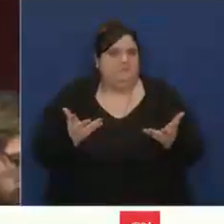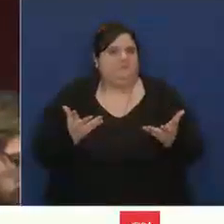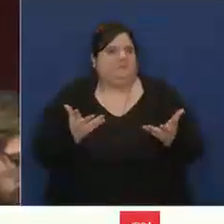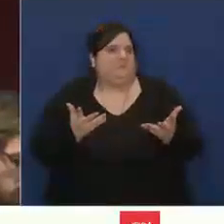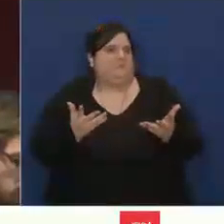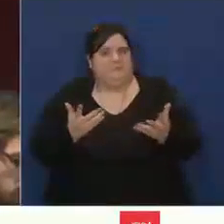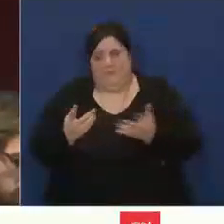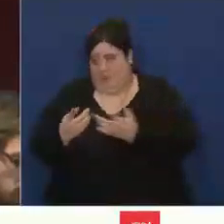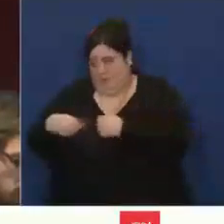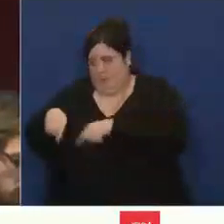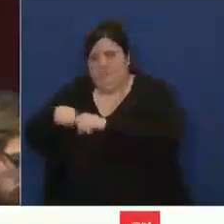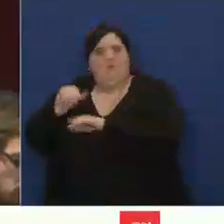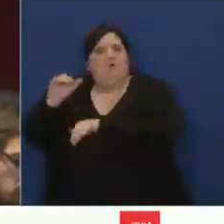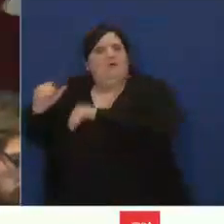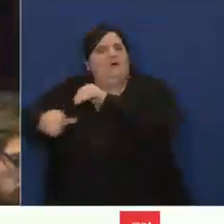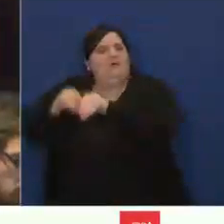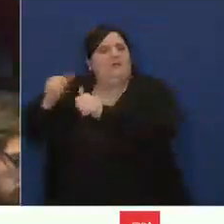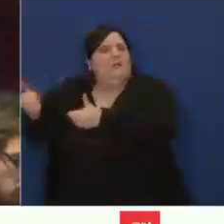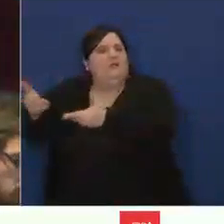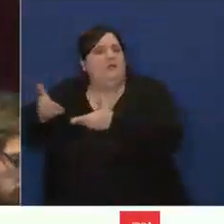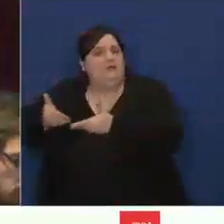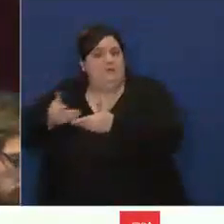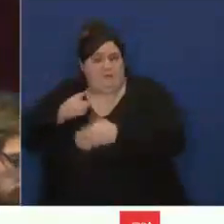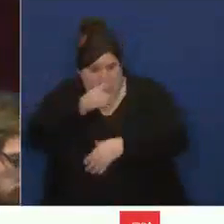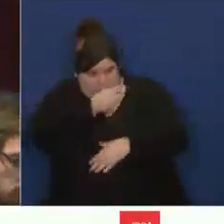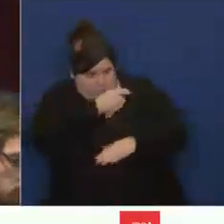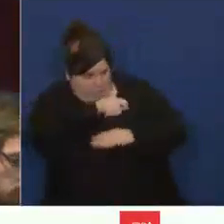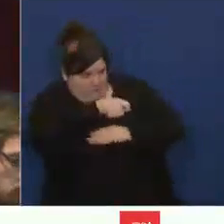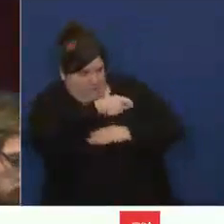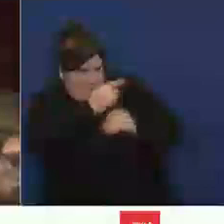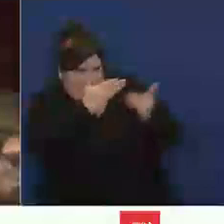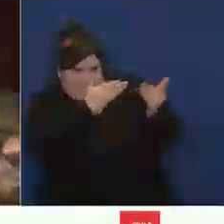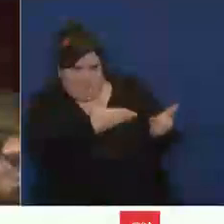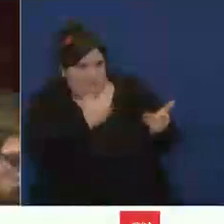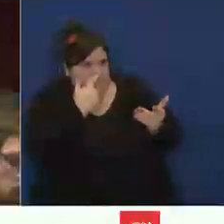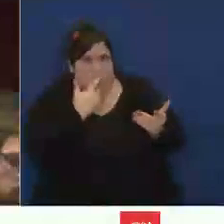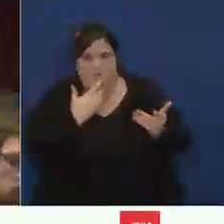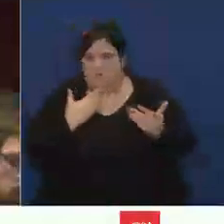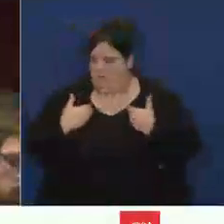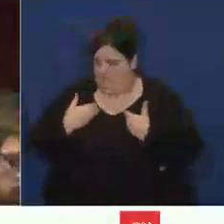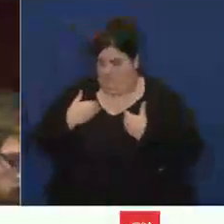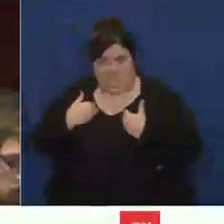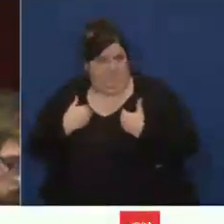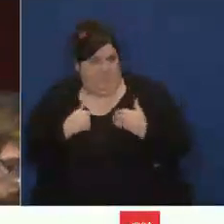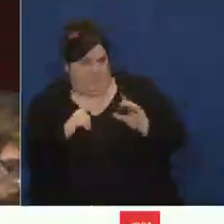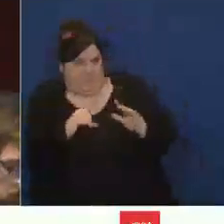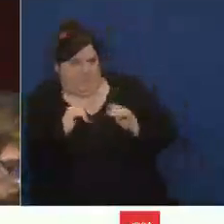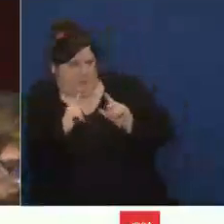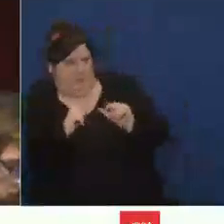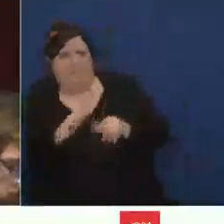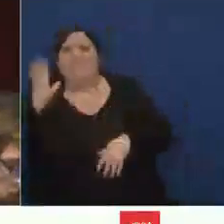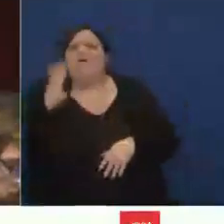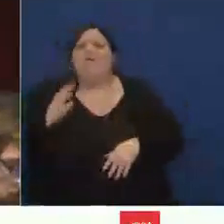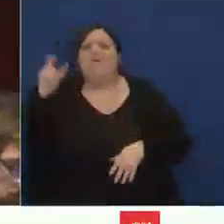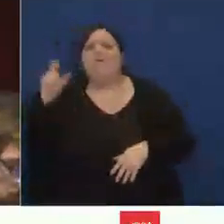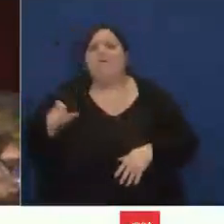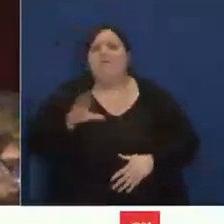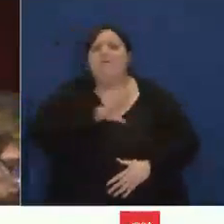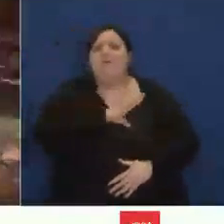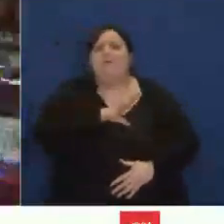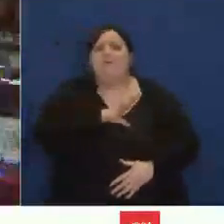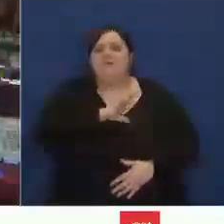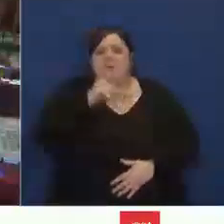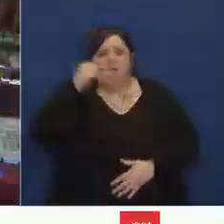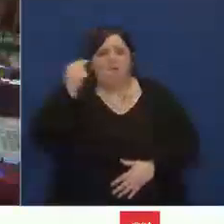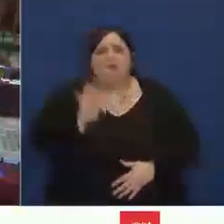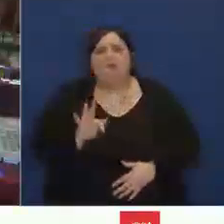la commission d'appel d'offres que vous présidez dans ce mandat et qui était présidée par Jean-Louis Frémaux au